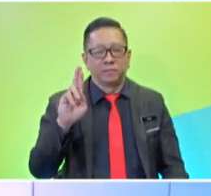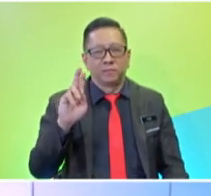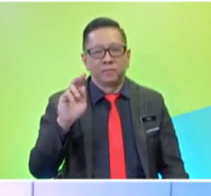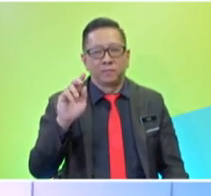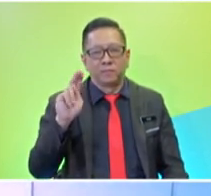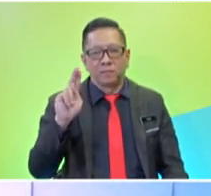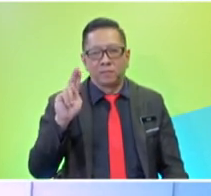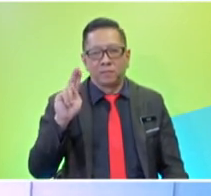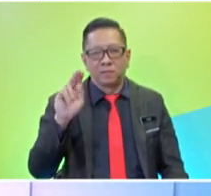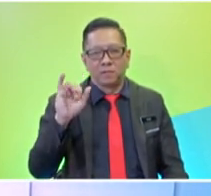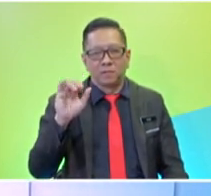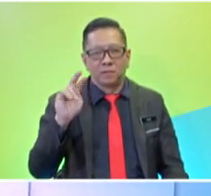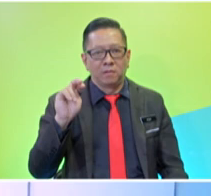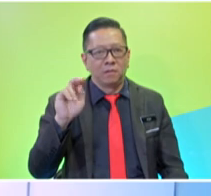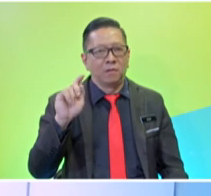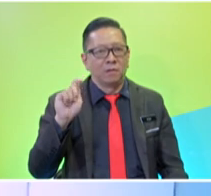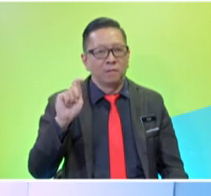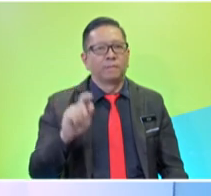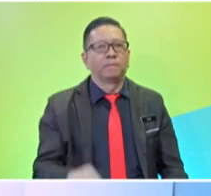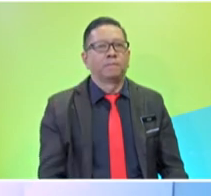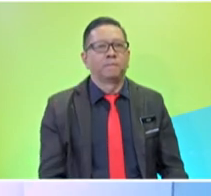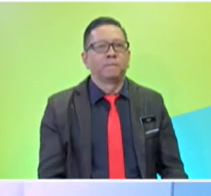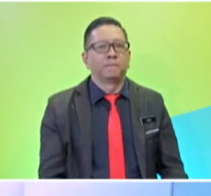untuk mengilatkan kekeliruannya